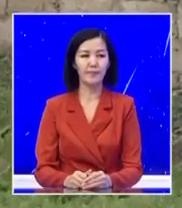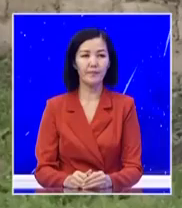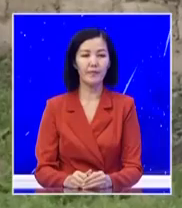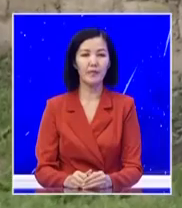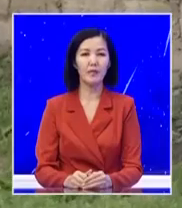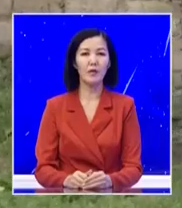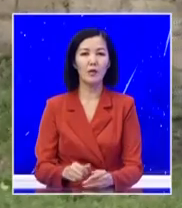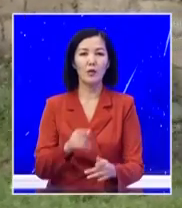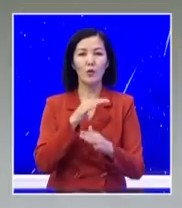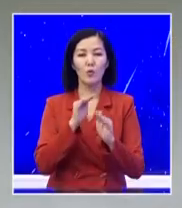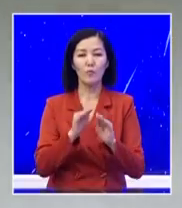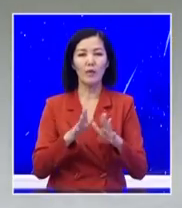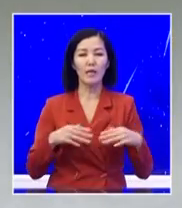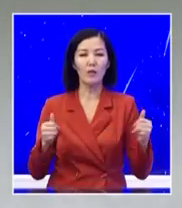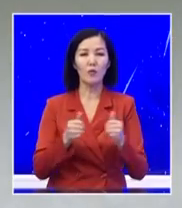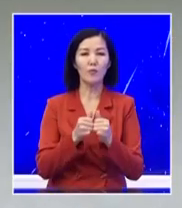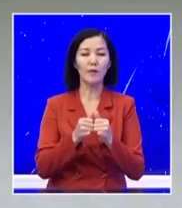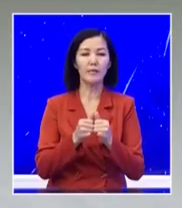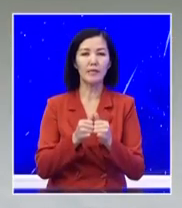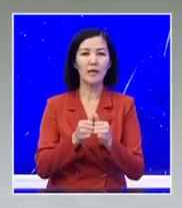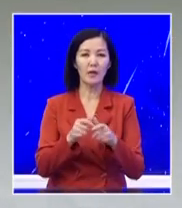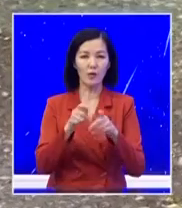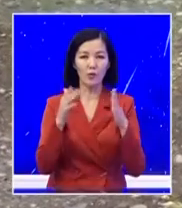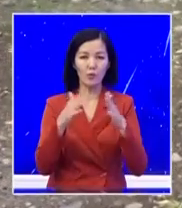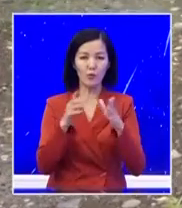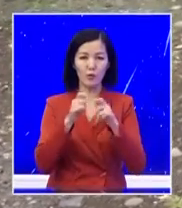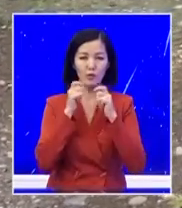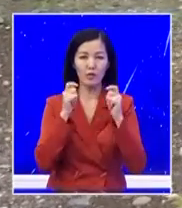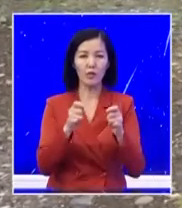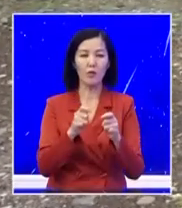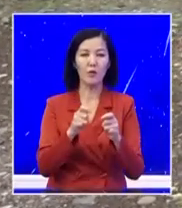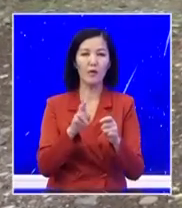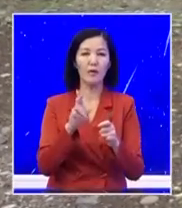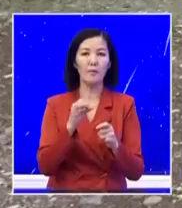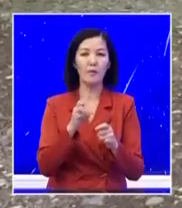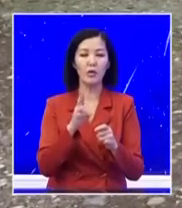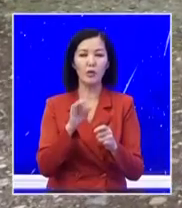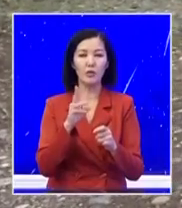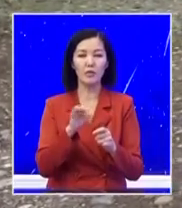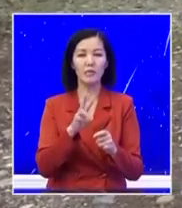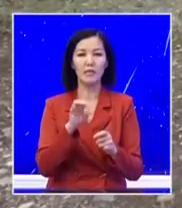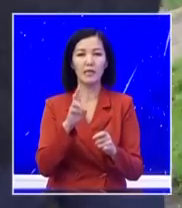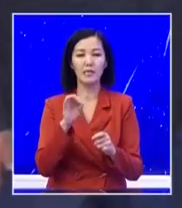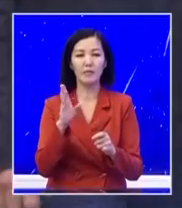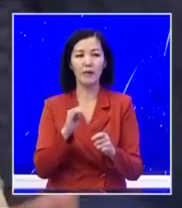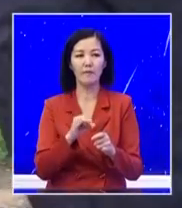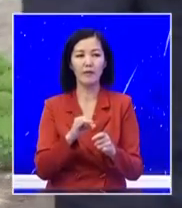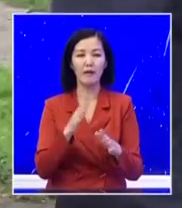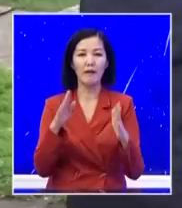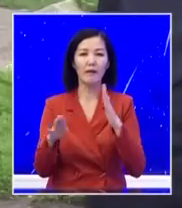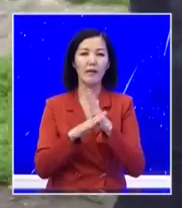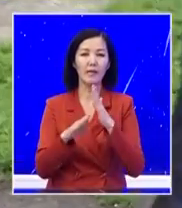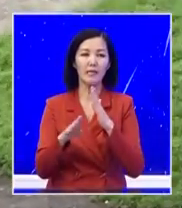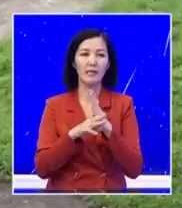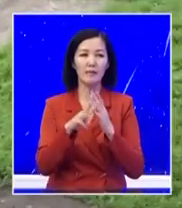Кезекті көпбалалы отбасын қуанышқа бөлеу мүмкіндігі Бейжің олимпиадасының күміс жүлдегері Нұрбақыт Теңізбаев пен каратэден әлем